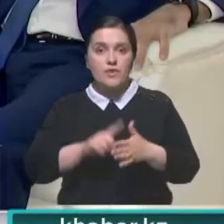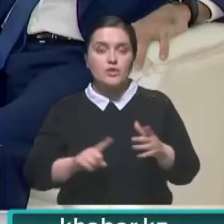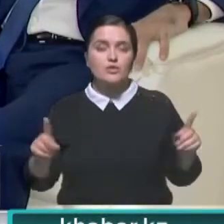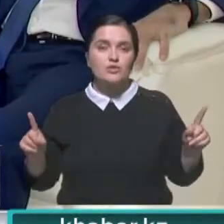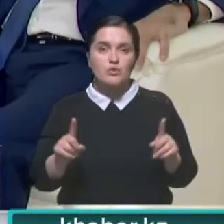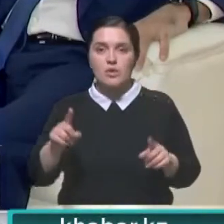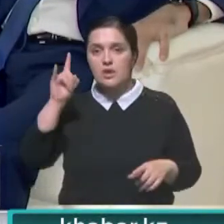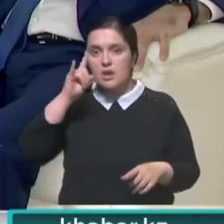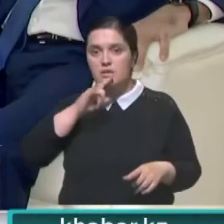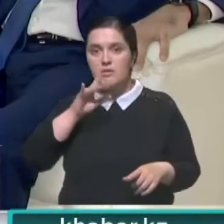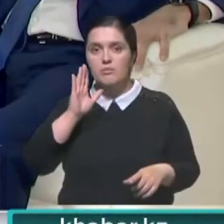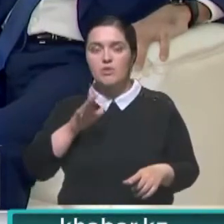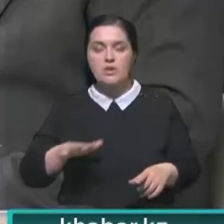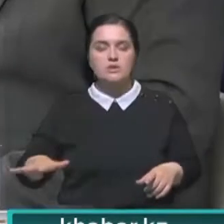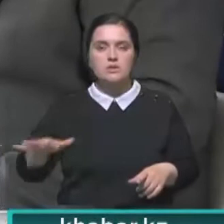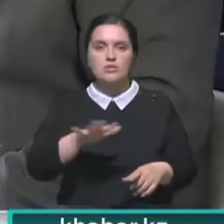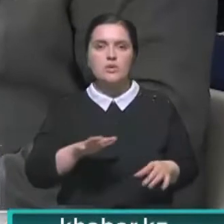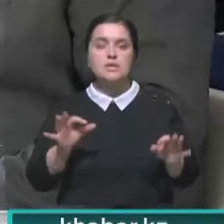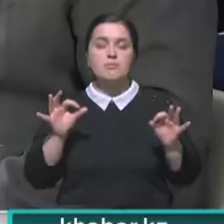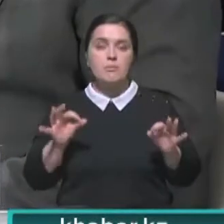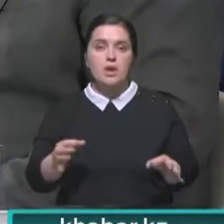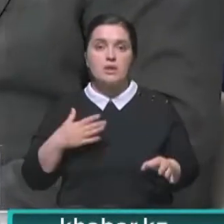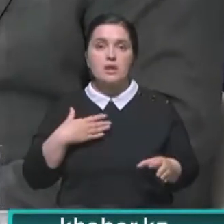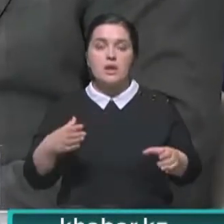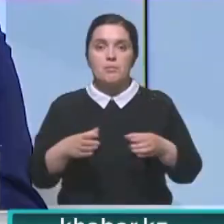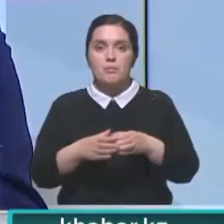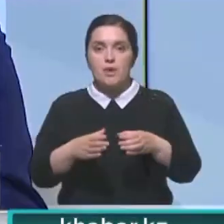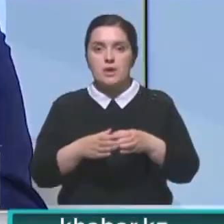станет реальной территорией справедливости. И наша партия